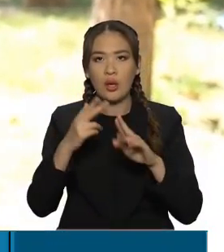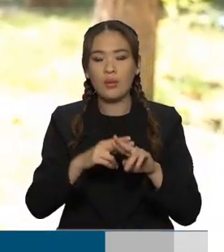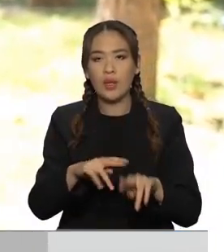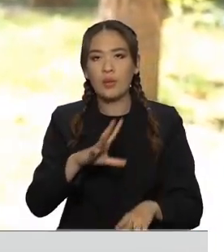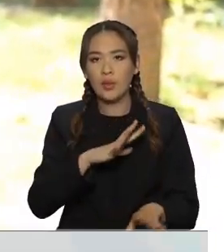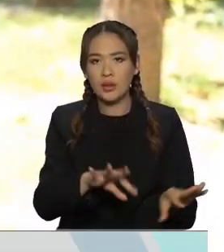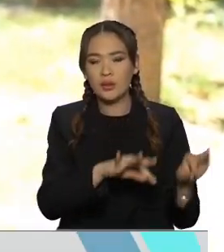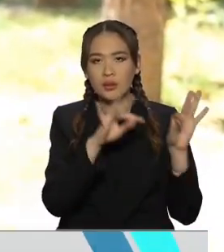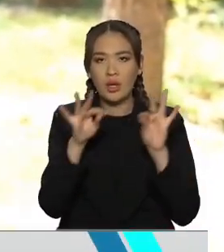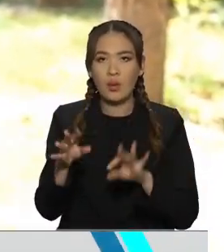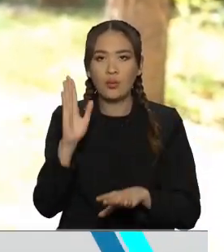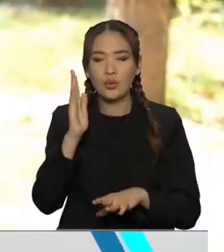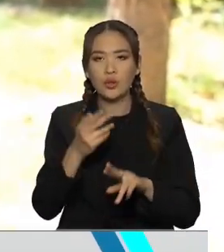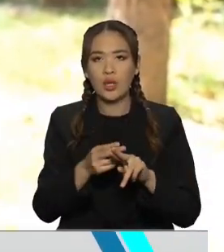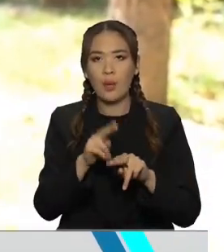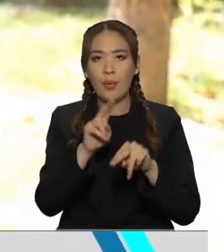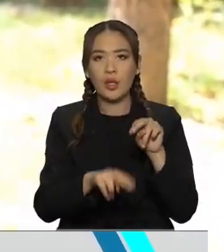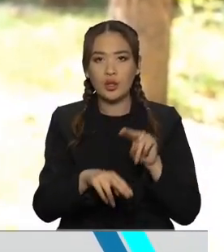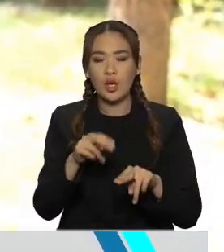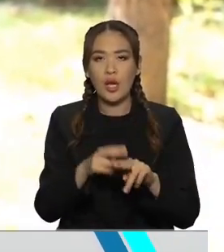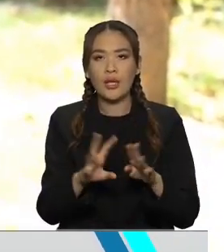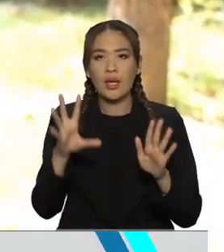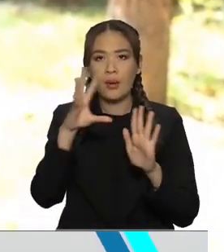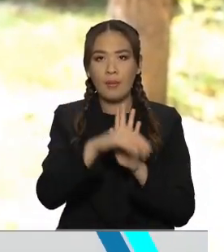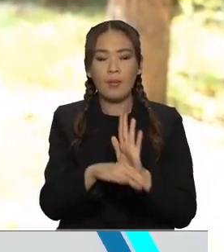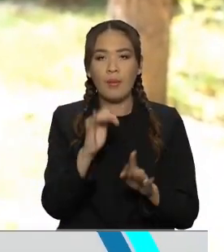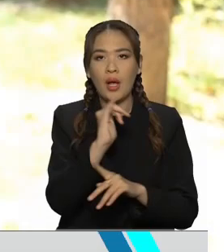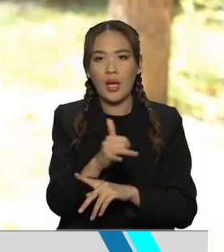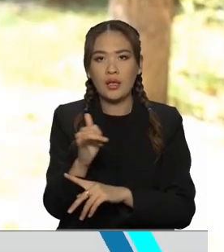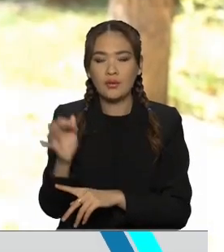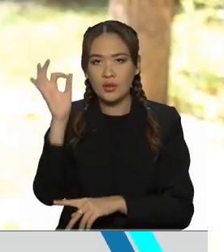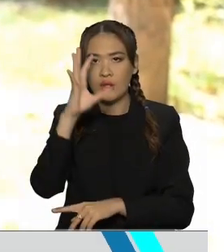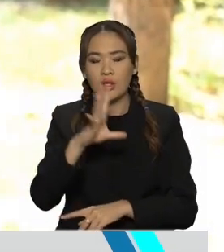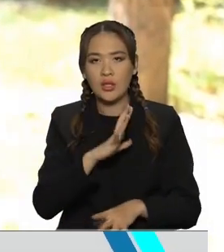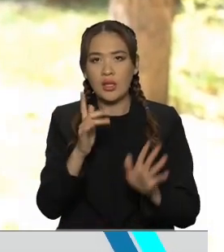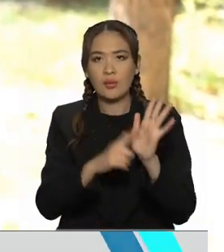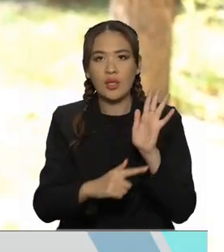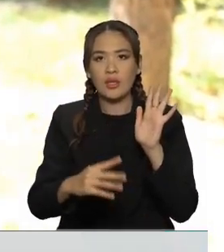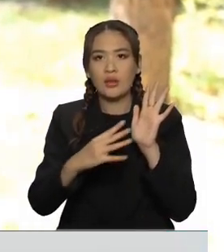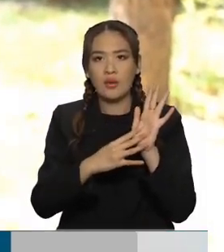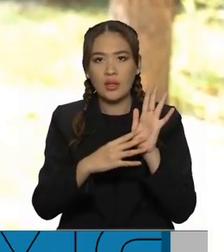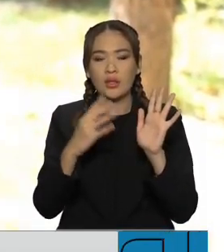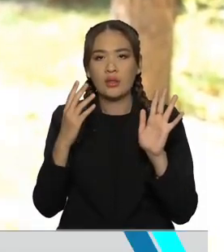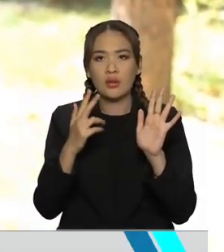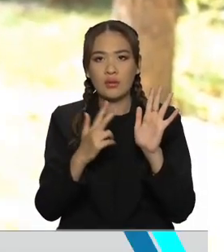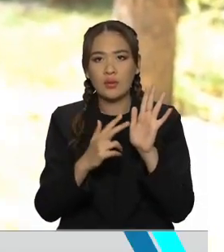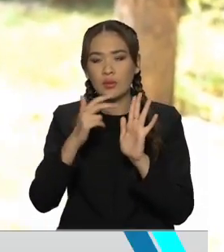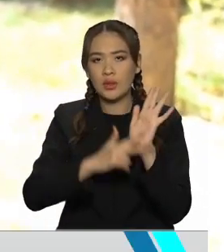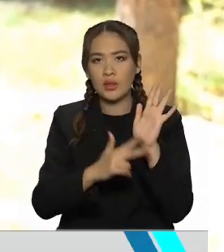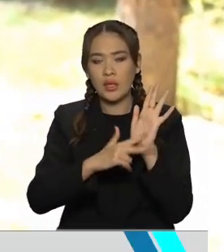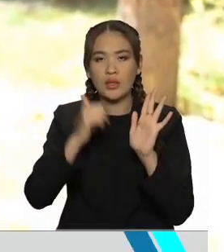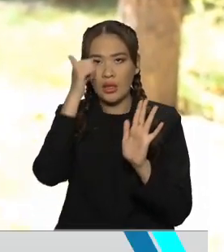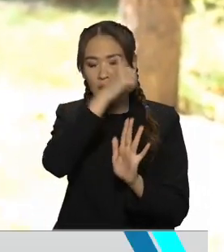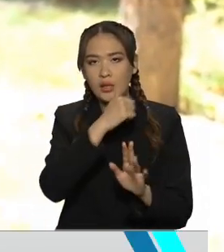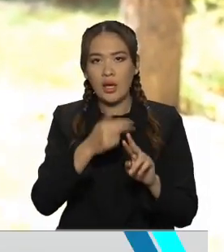дала. А БМК-канал был построен именно для того, для полива дендропарка еще в 79-80-х годах. Но в этом году,